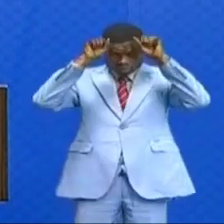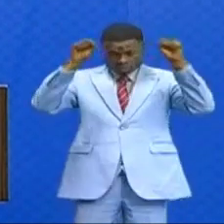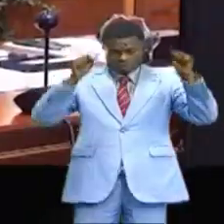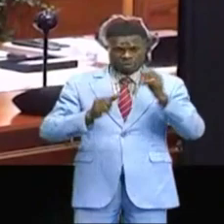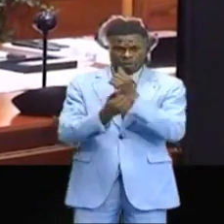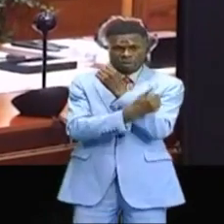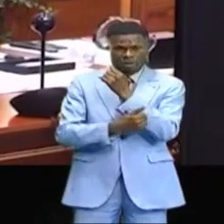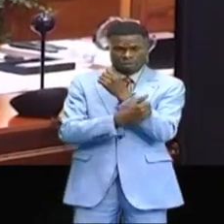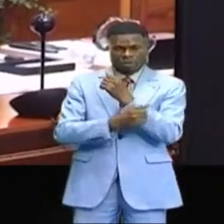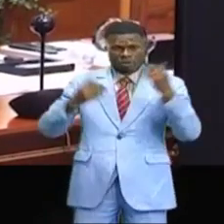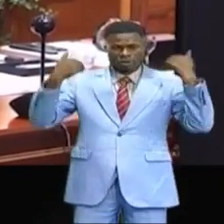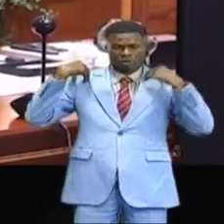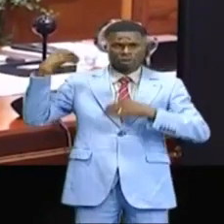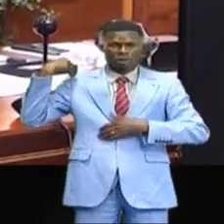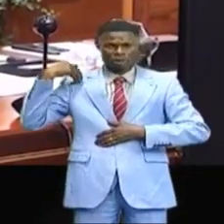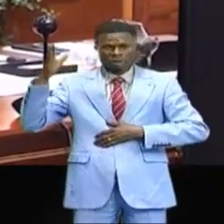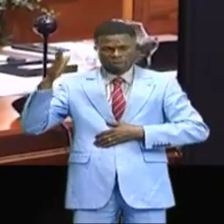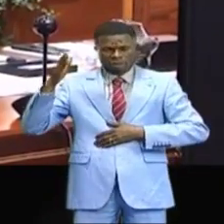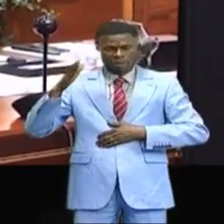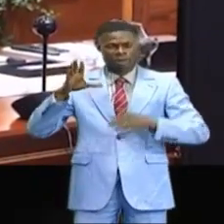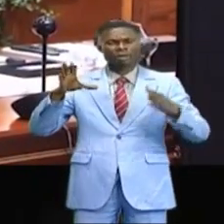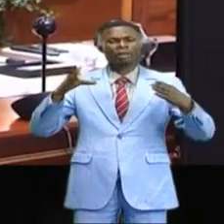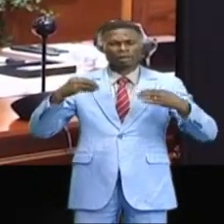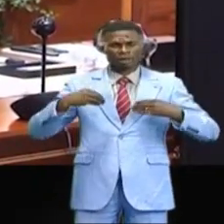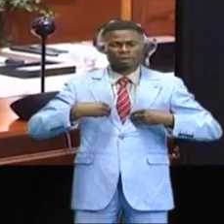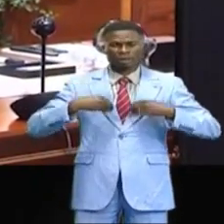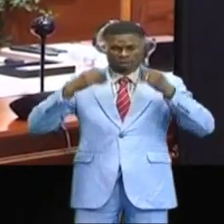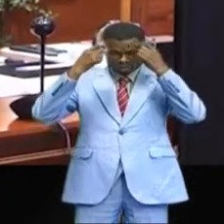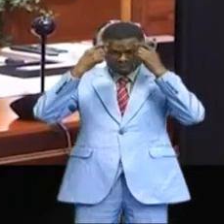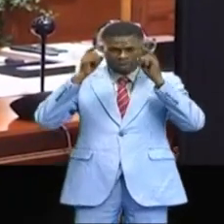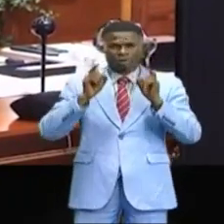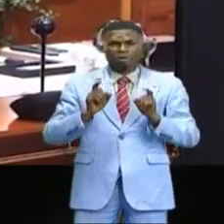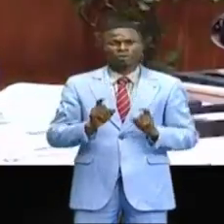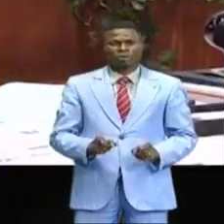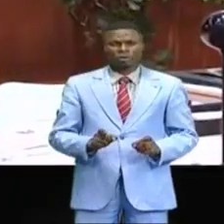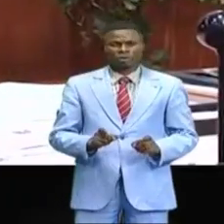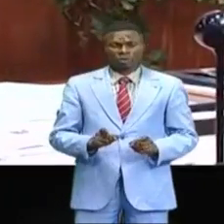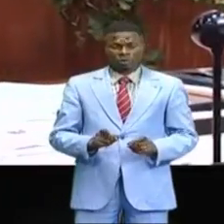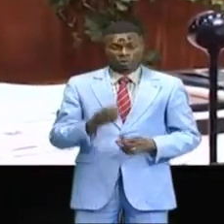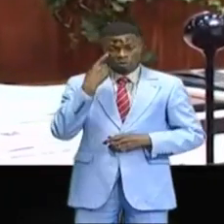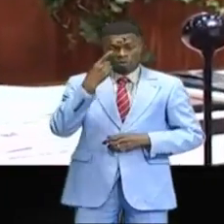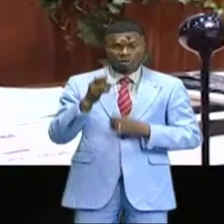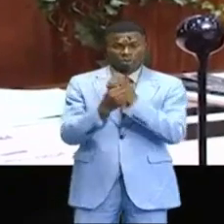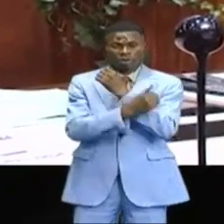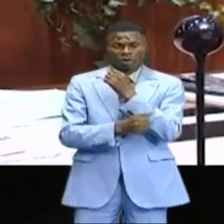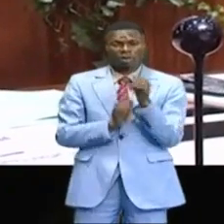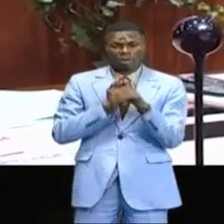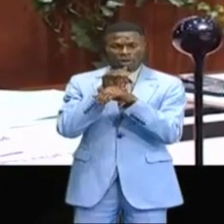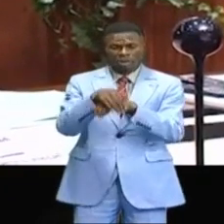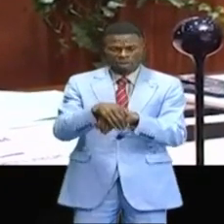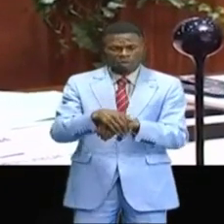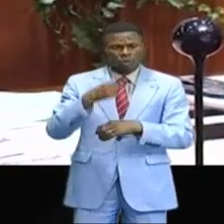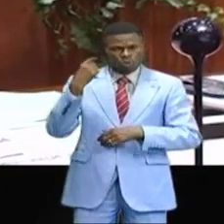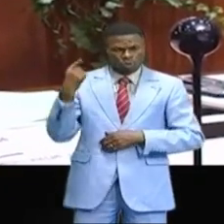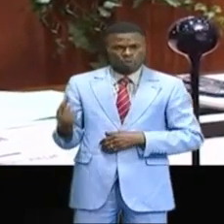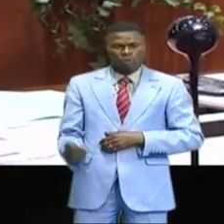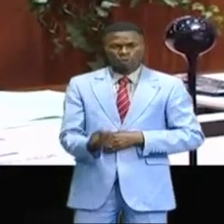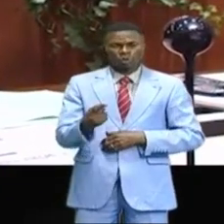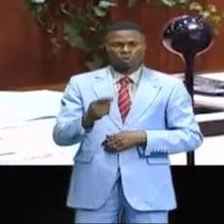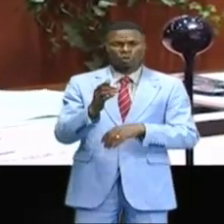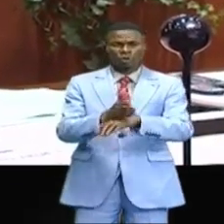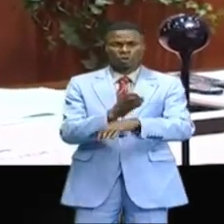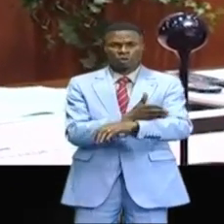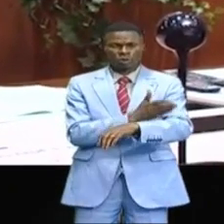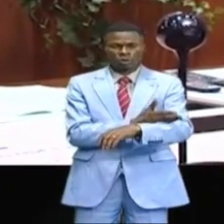République, chef de l'État, a réaffirmé sa détermination de voir notre pays s'engager formellement dans les